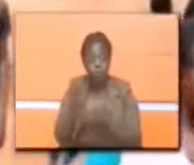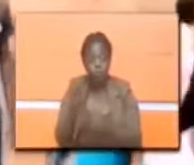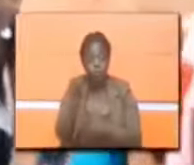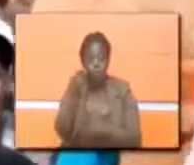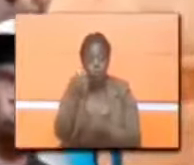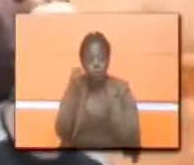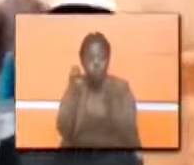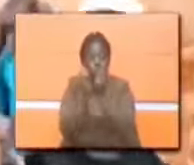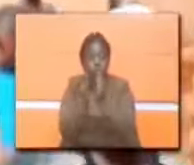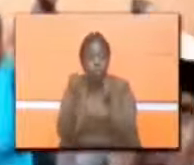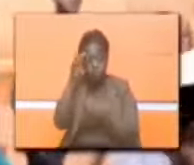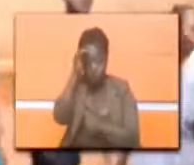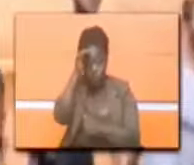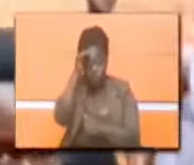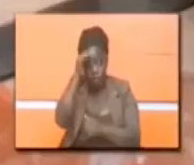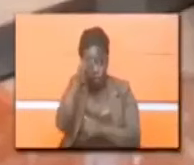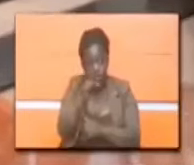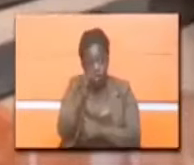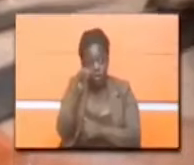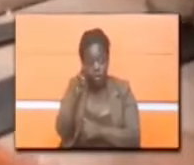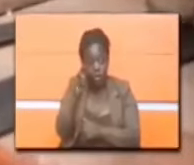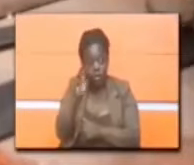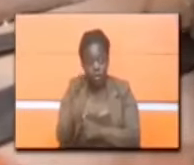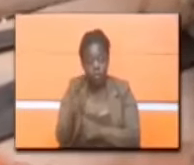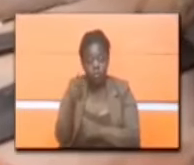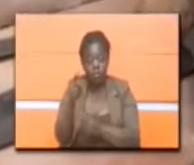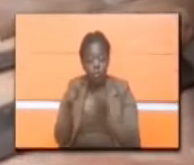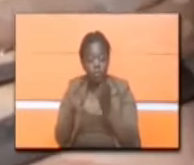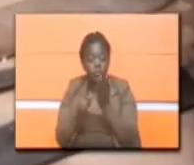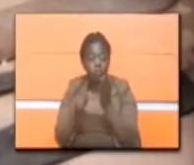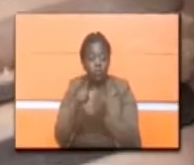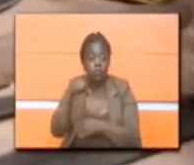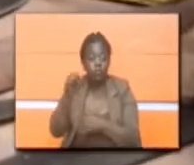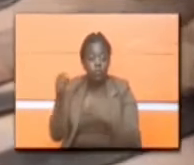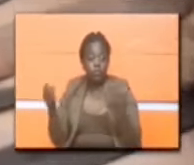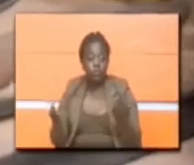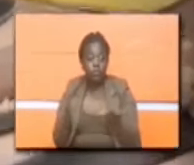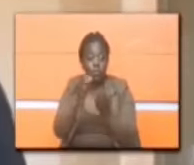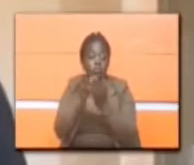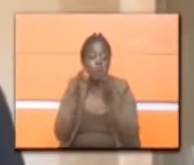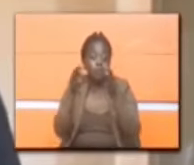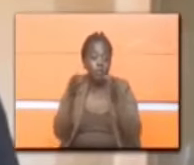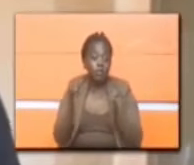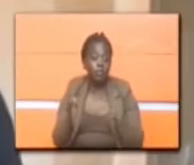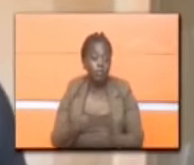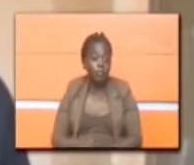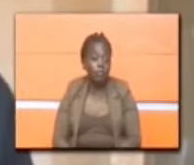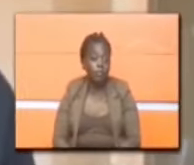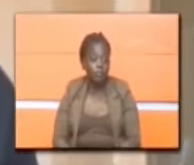omukaaga abaakwatibwa poliisi y'e Katwe ku Lwokubiri ne bagitwala e Bulenga gye baali batereka ebise.